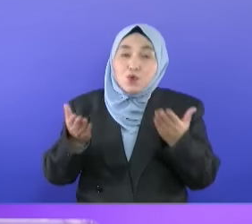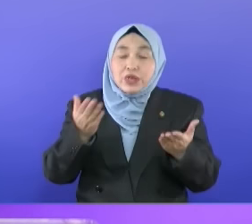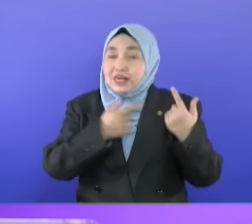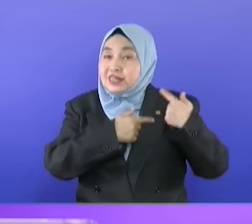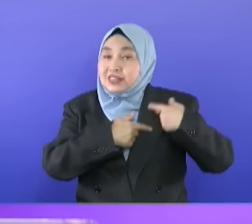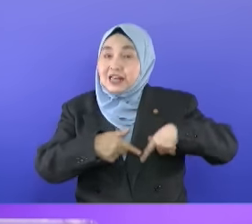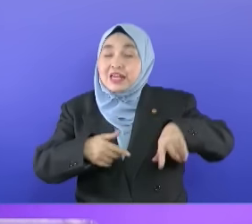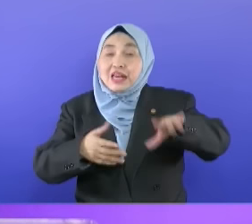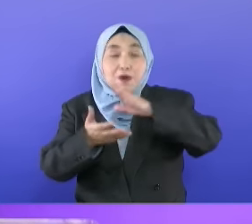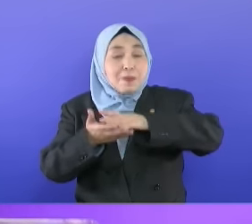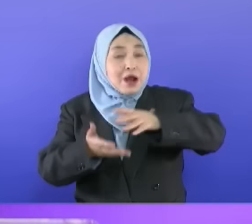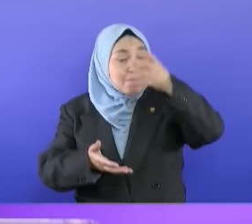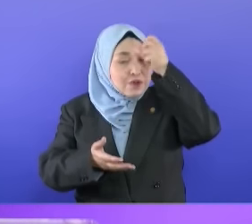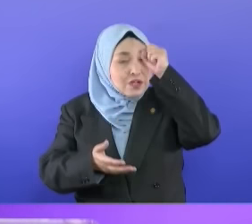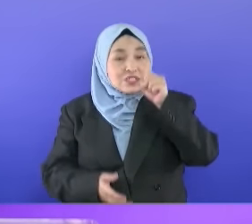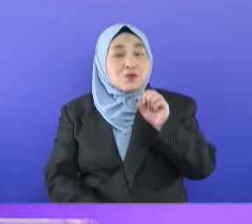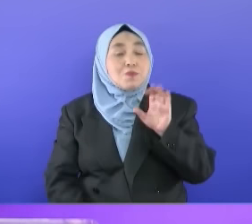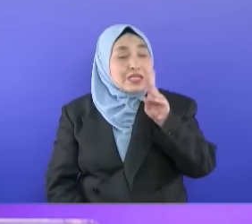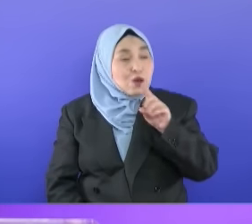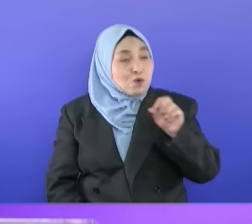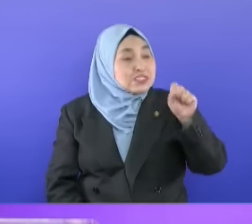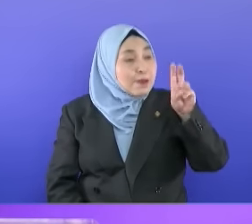sudah menghafal ayat beliau